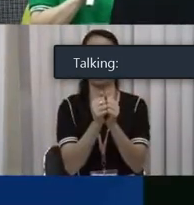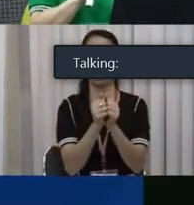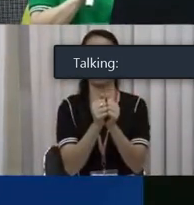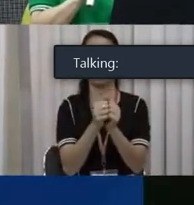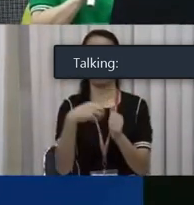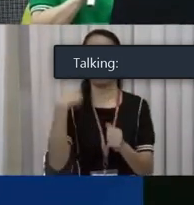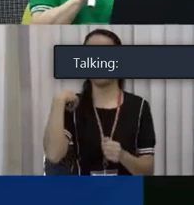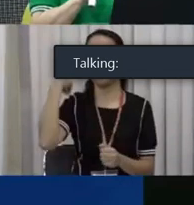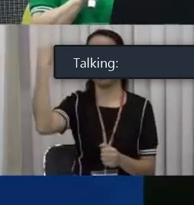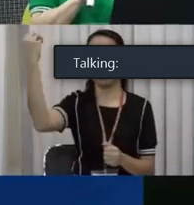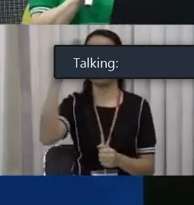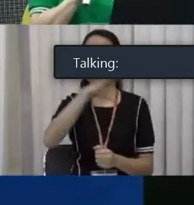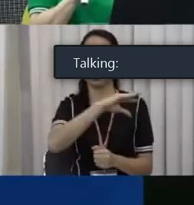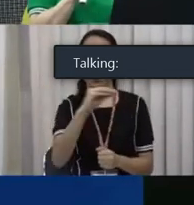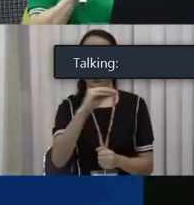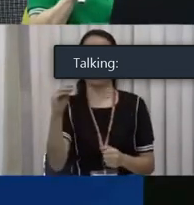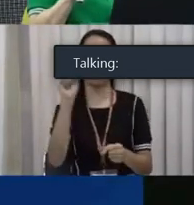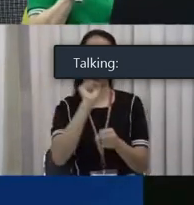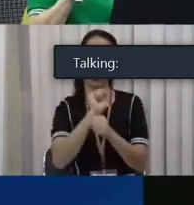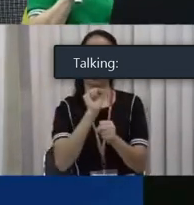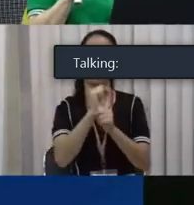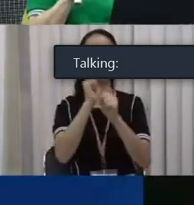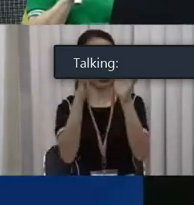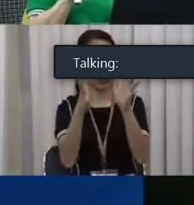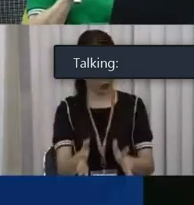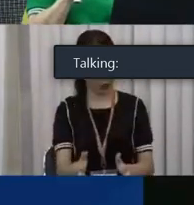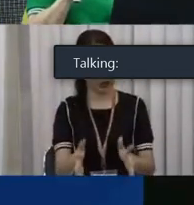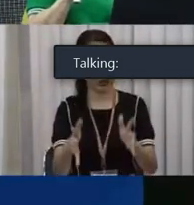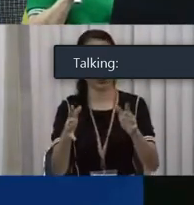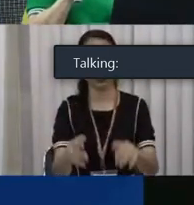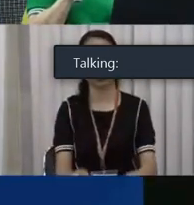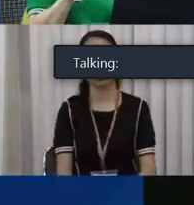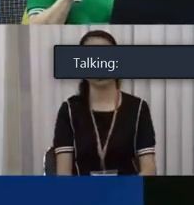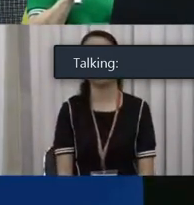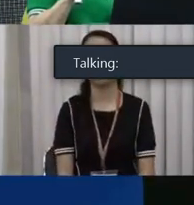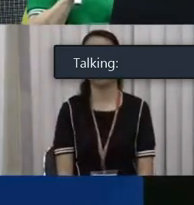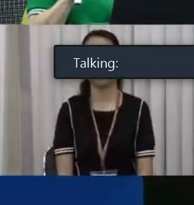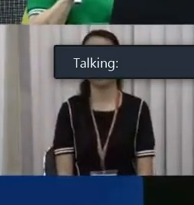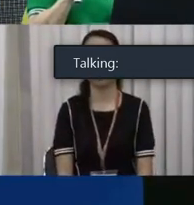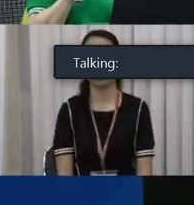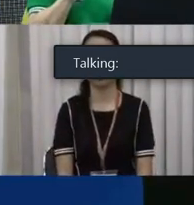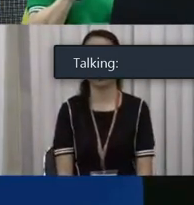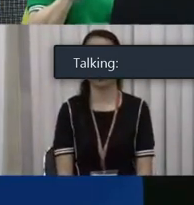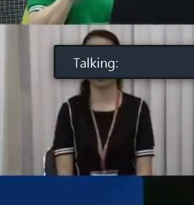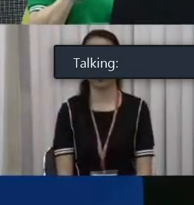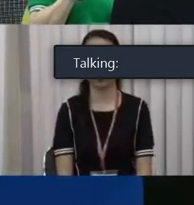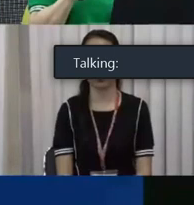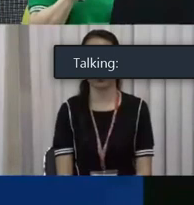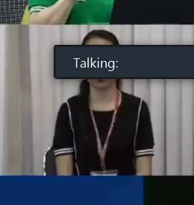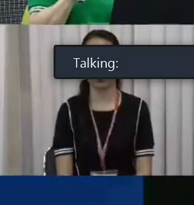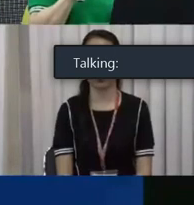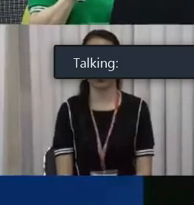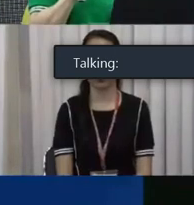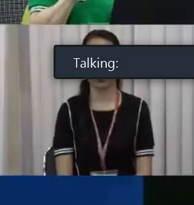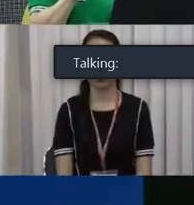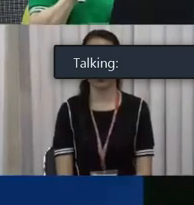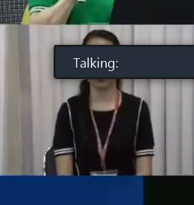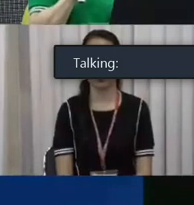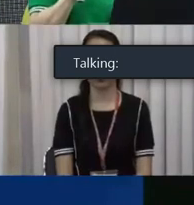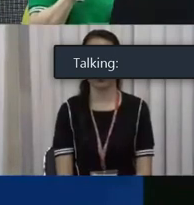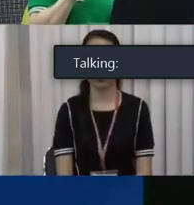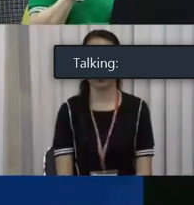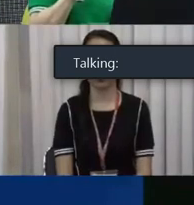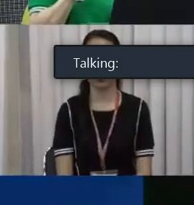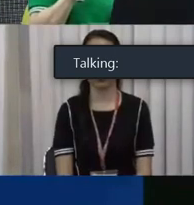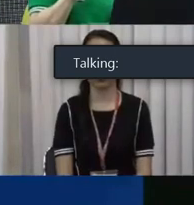Protect workers and promote their welfare. Unsaon man ato? So mao nang naatay gikandak nga